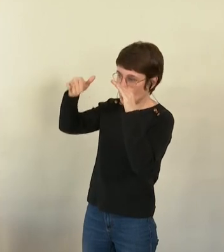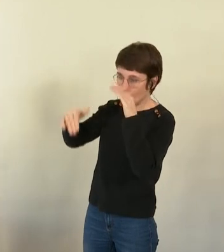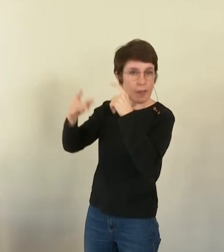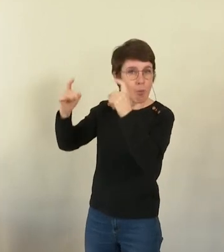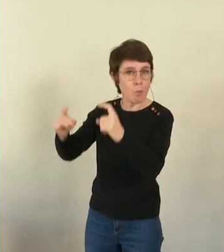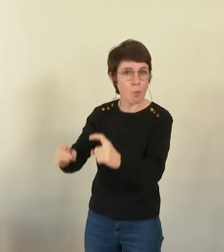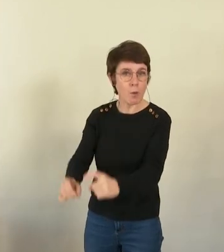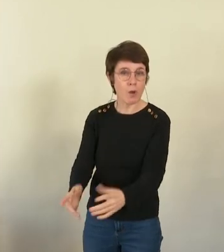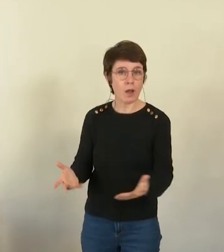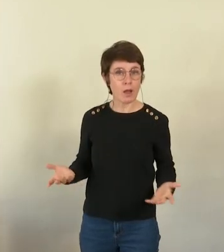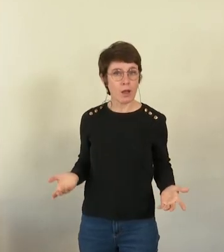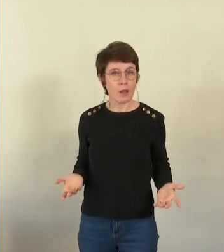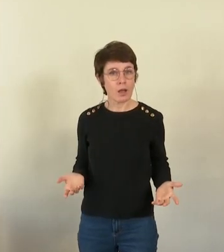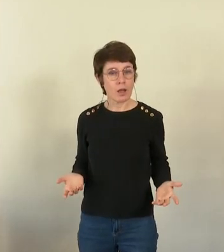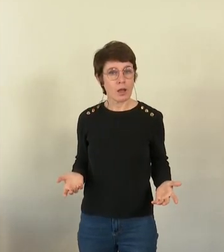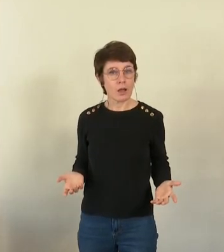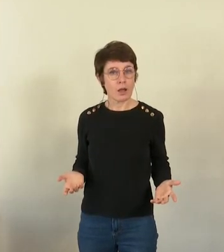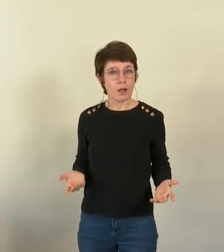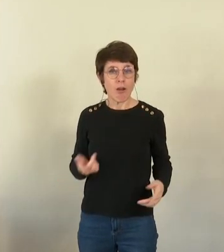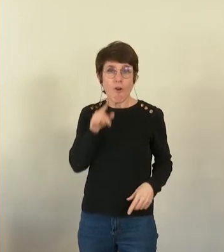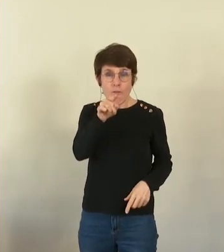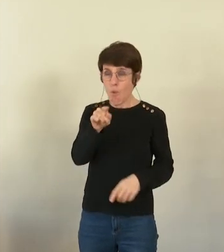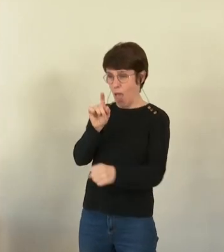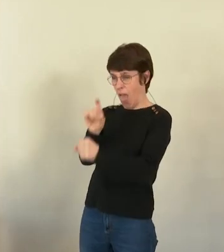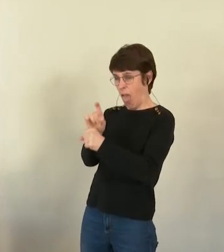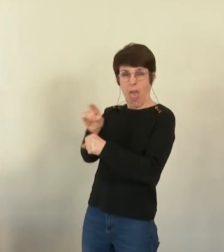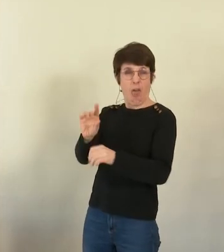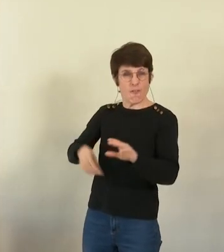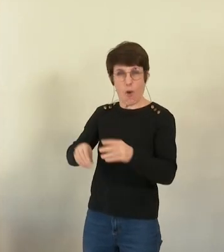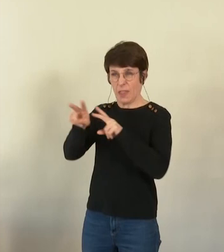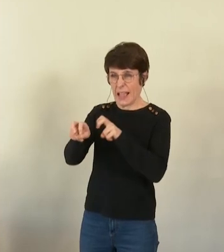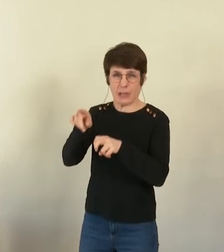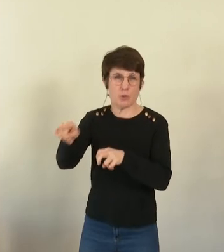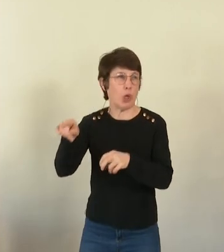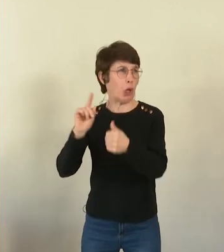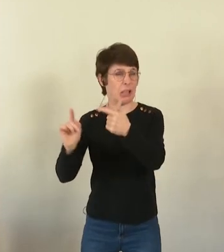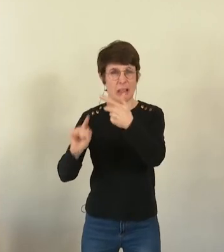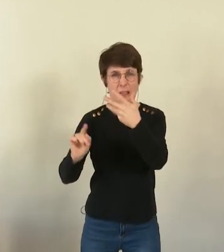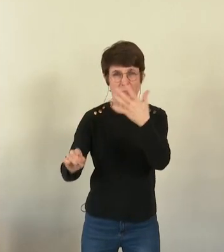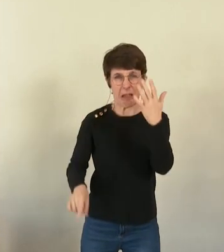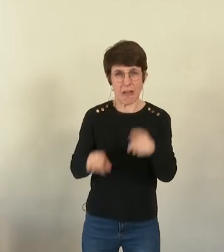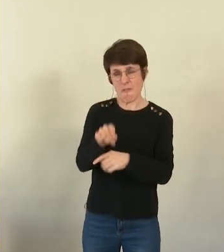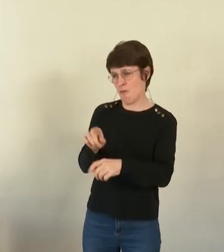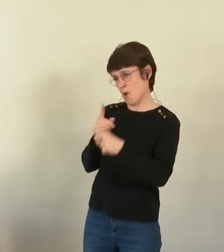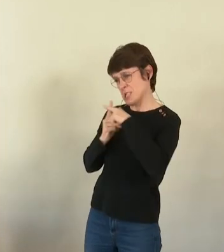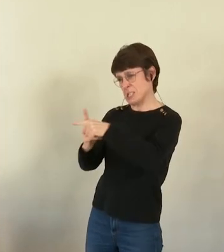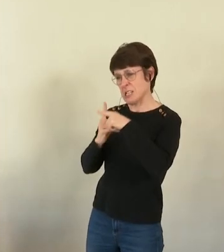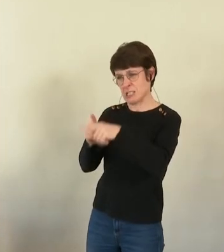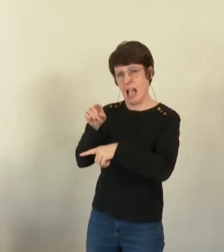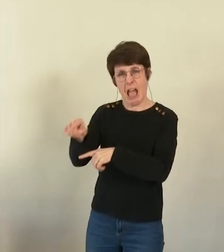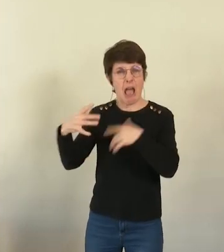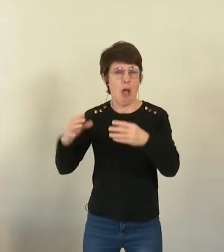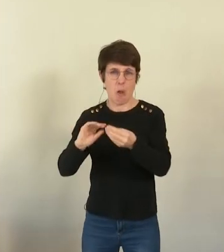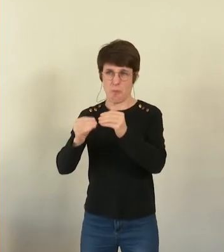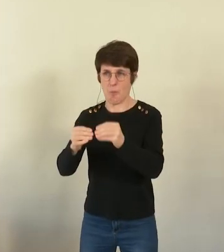2023 vous chargez les agriculteurs de tous les mots vous les vous indiquez qui sont les premiers